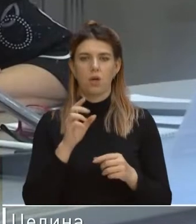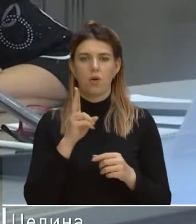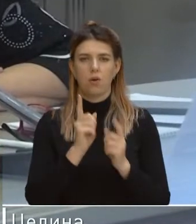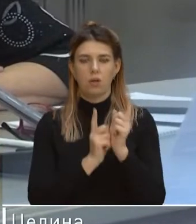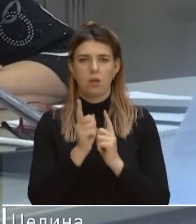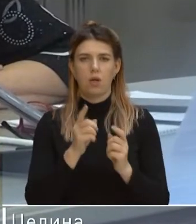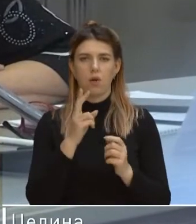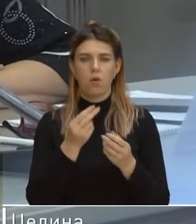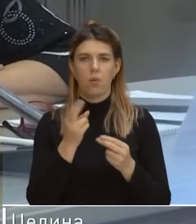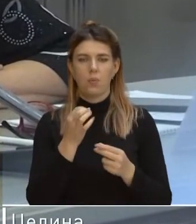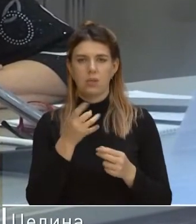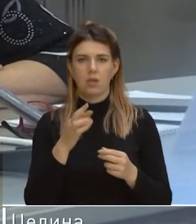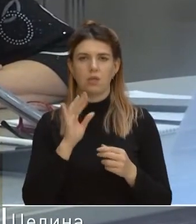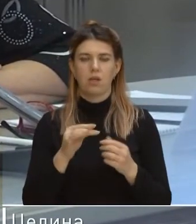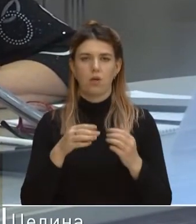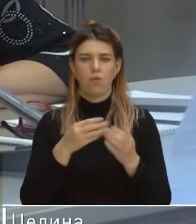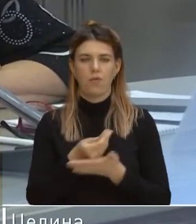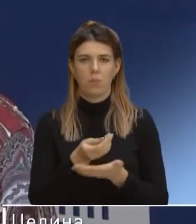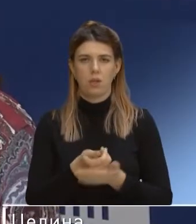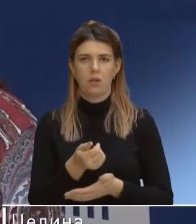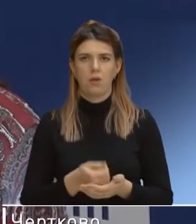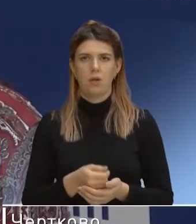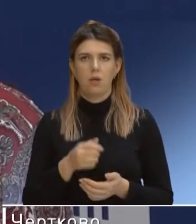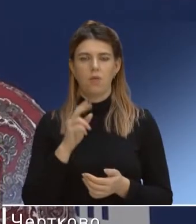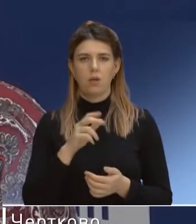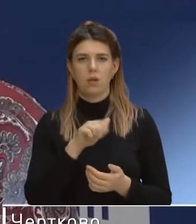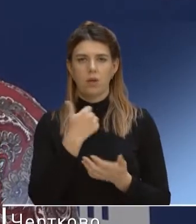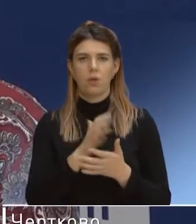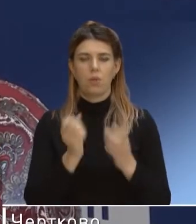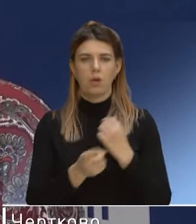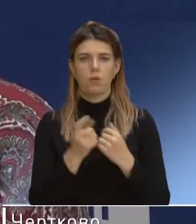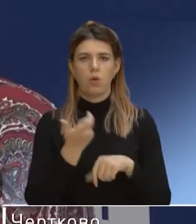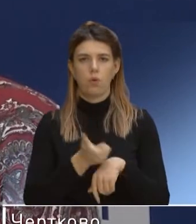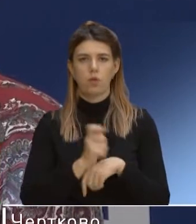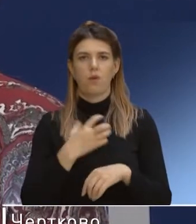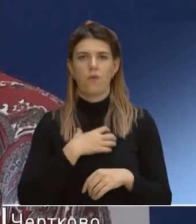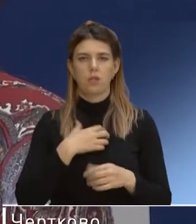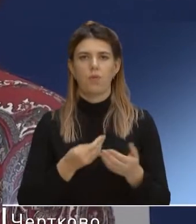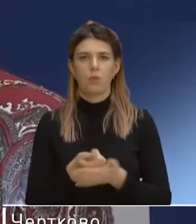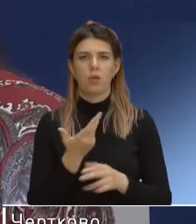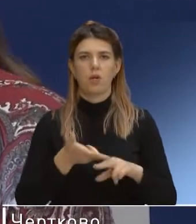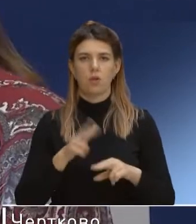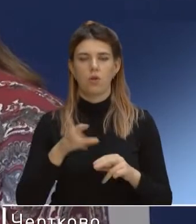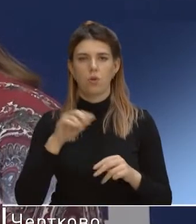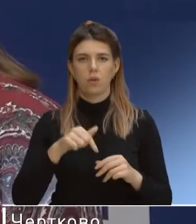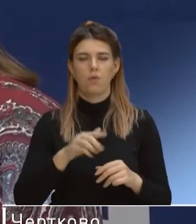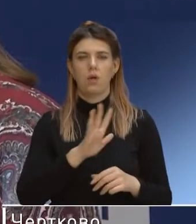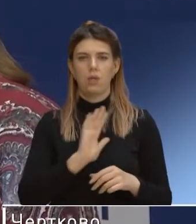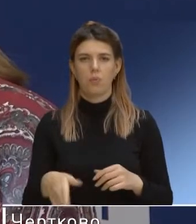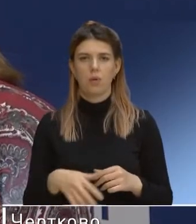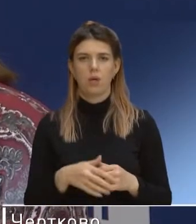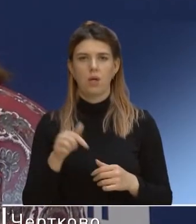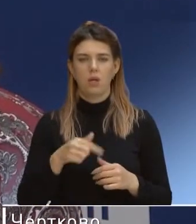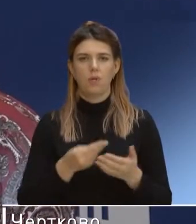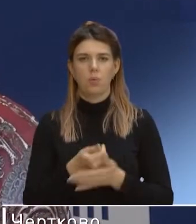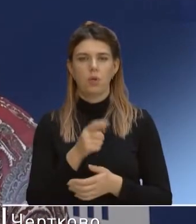корректировка компенсационных и стимулирующих выплат. В частности, появится очень важная выплата, которой до этого не было.